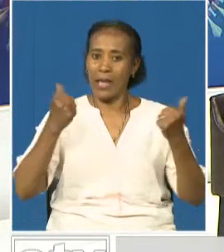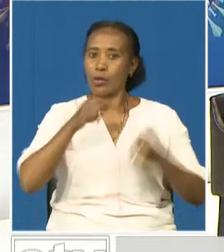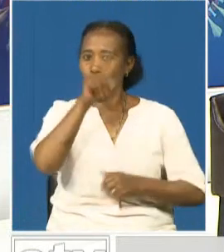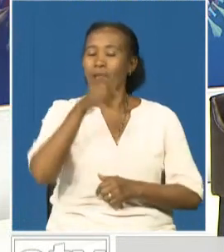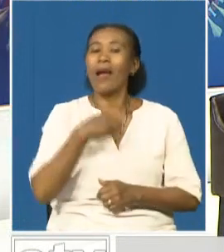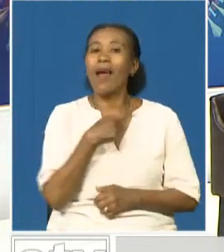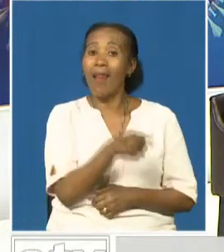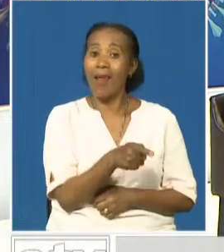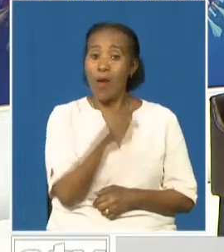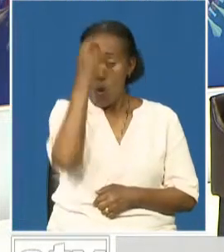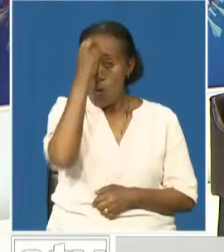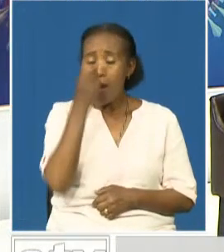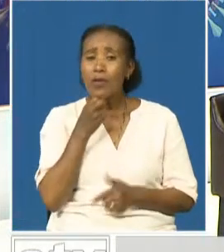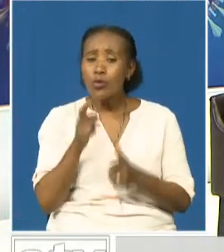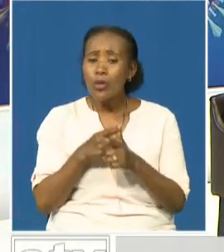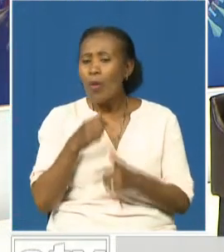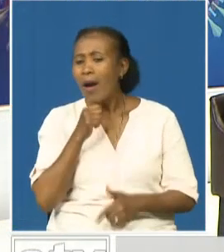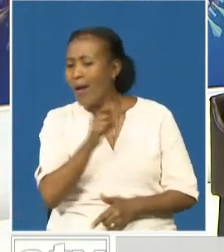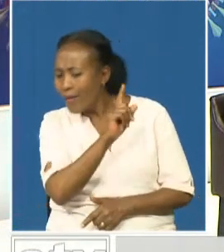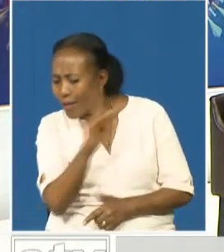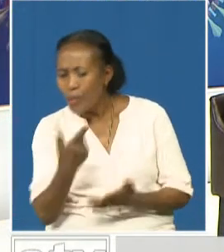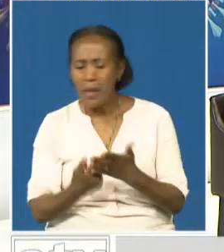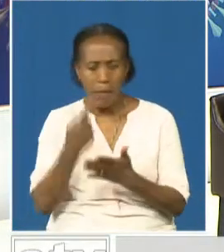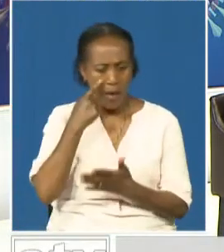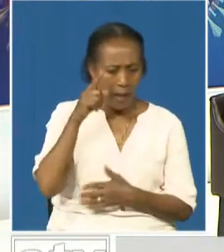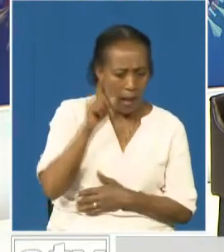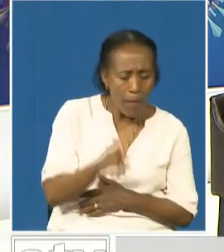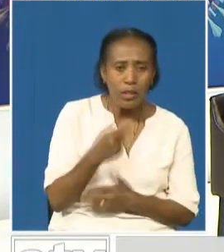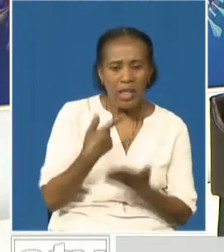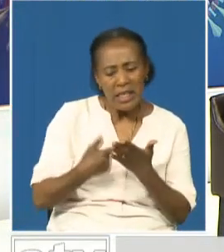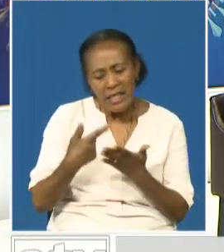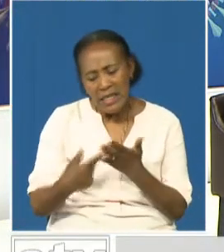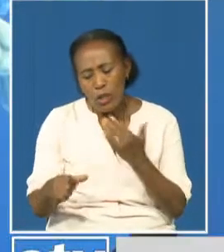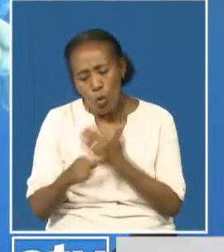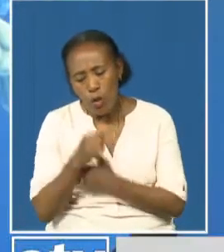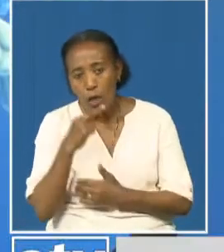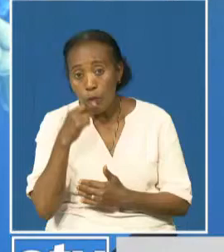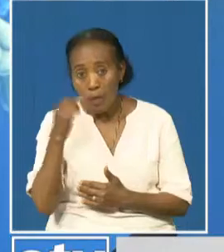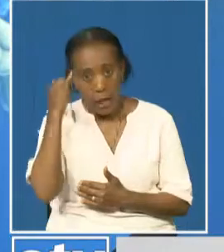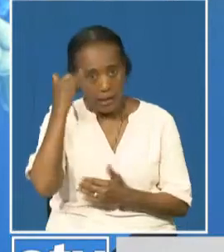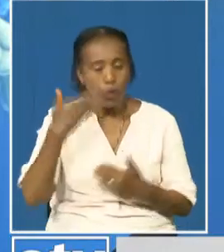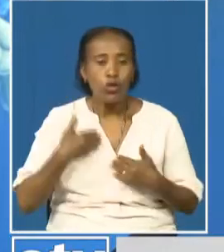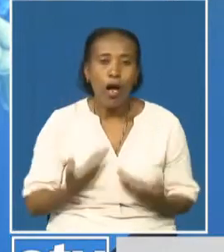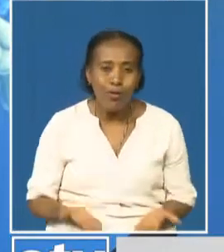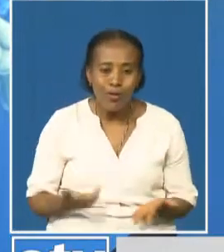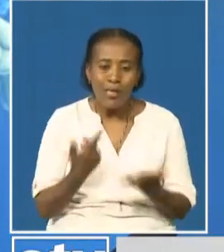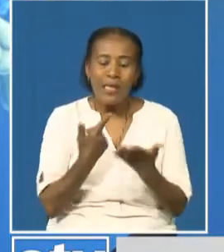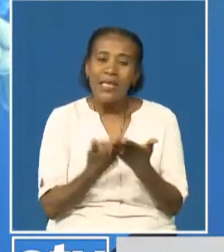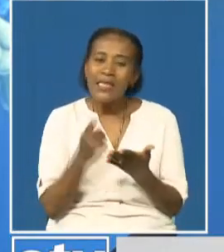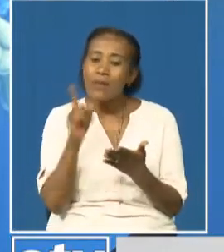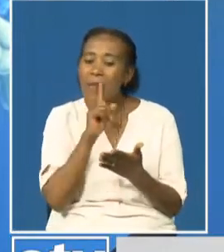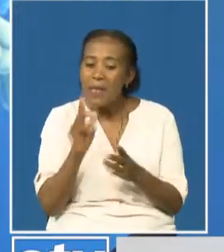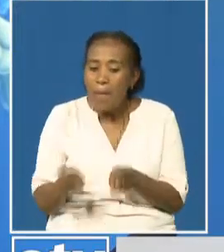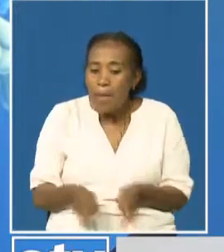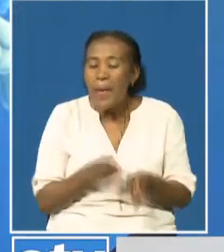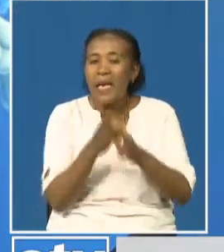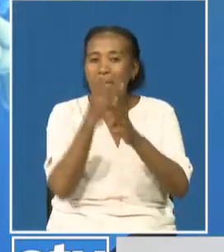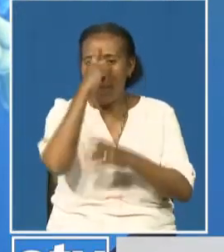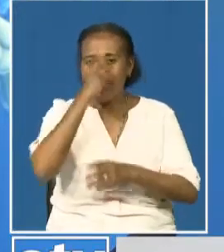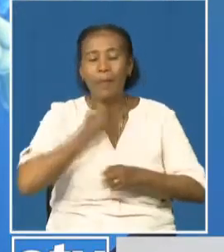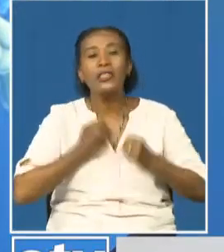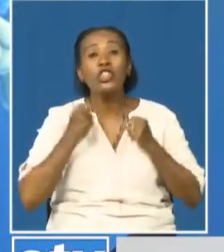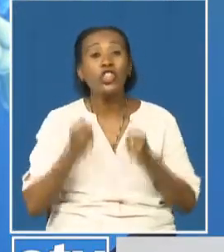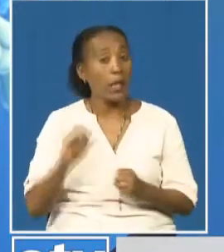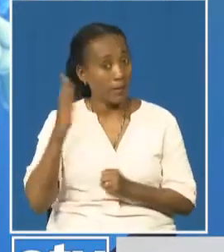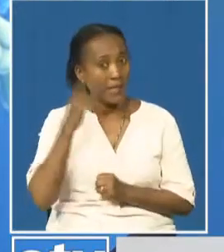ጥያቄ አለ። ወላጆች ደግሞ አይደለም ይሄንን ነው ማየት ያለባችሁ እነዚህ ጎዷቸዋል የሚሉ ሐሳቦች አሉ። ስለዚህ በምን መንገድ ማሳመን